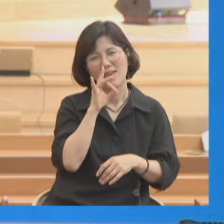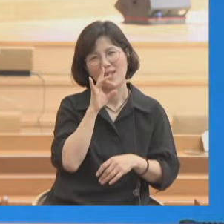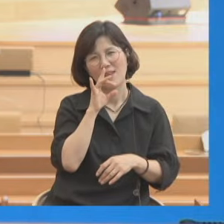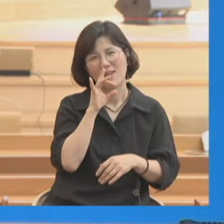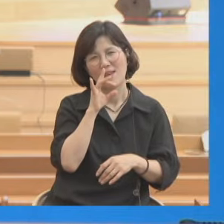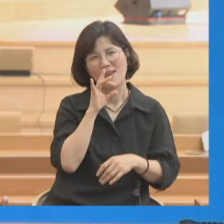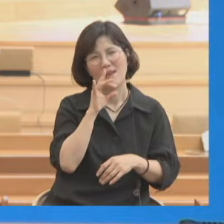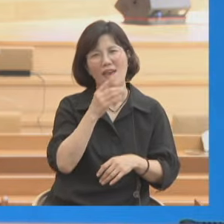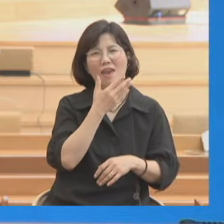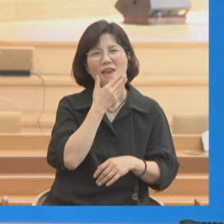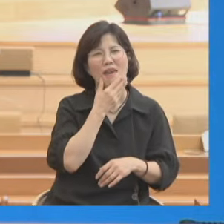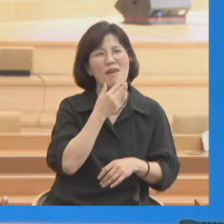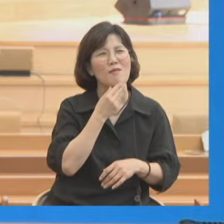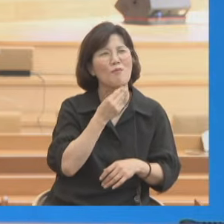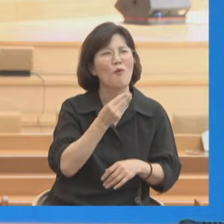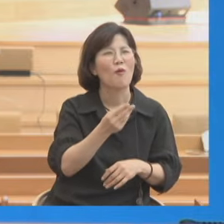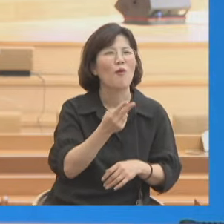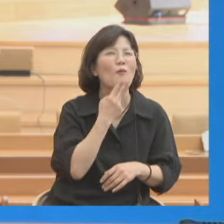행복하지 않아요.